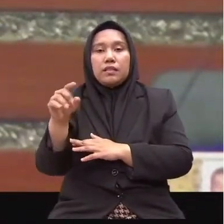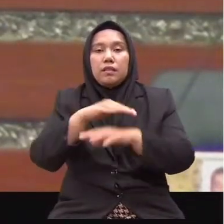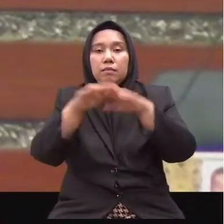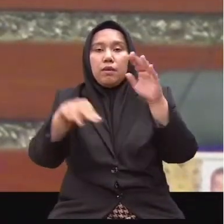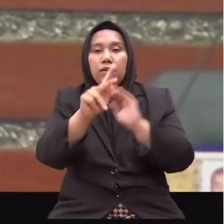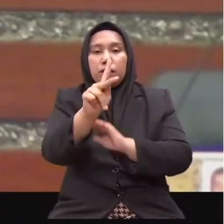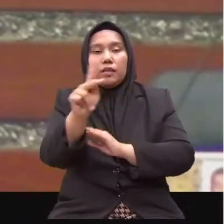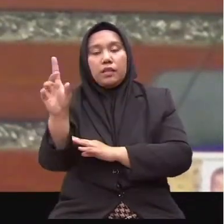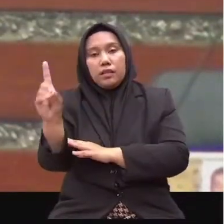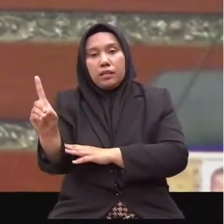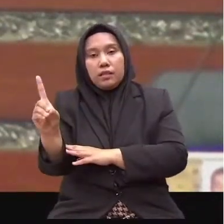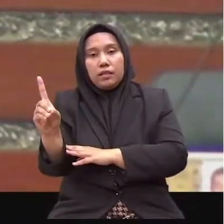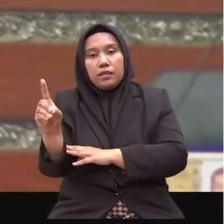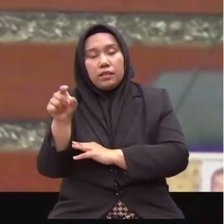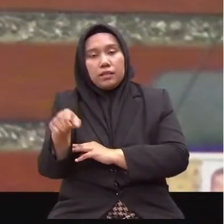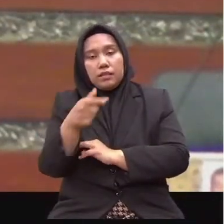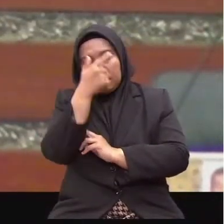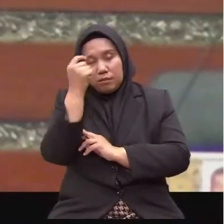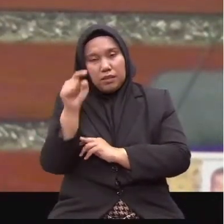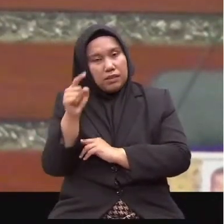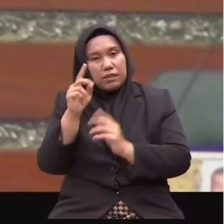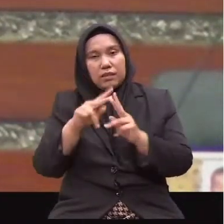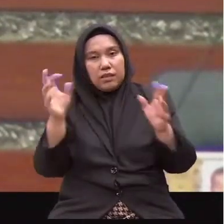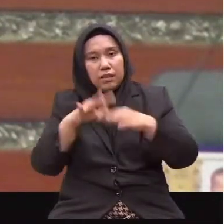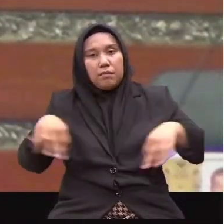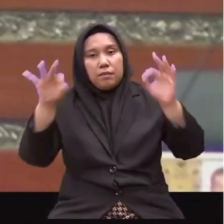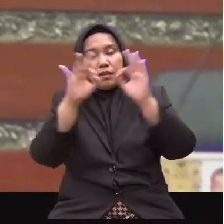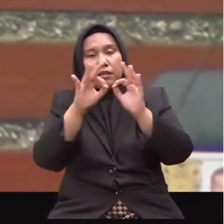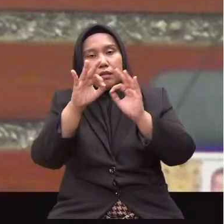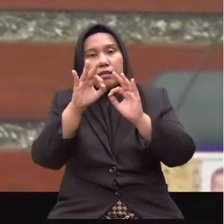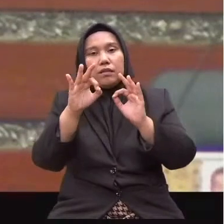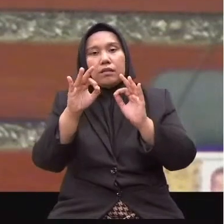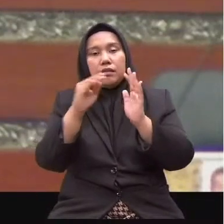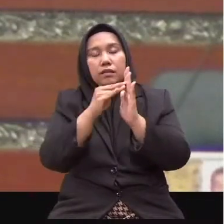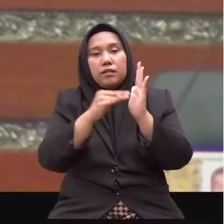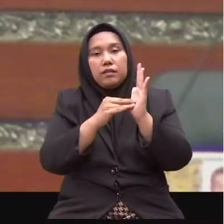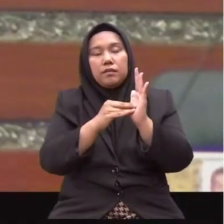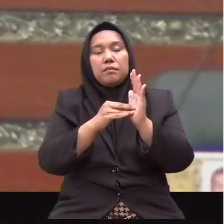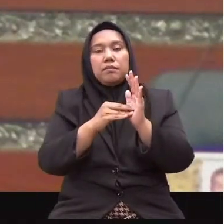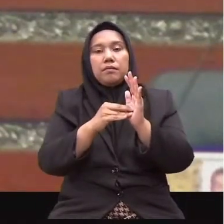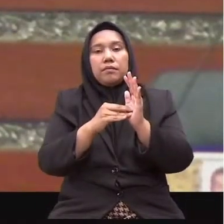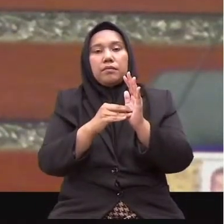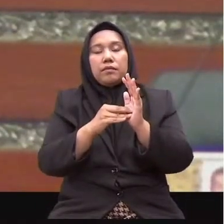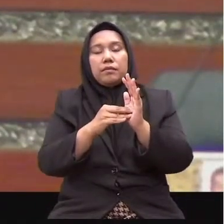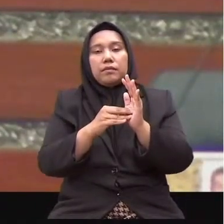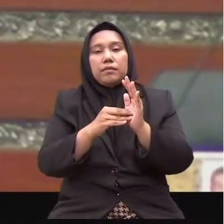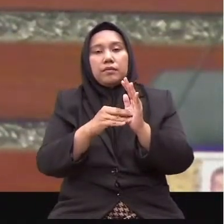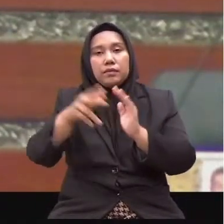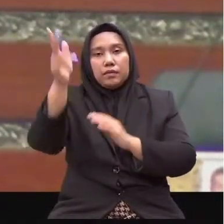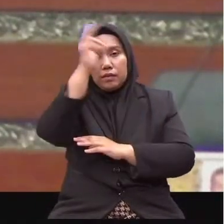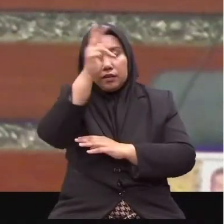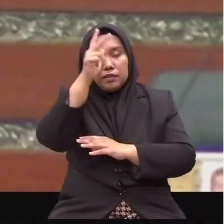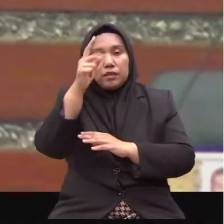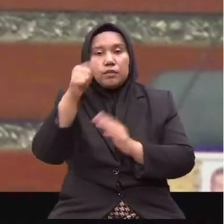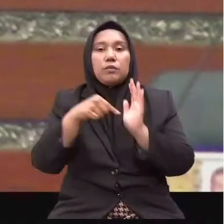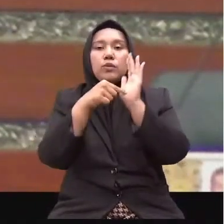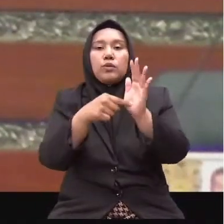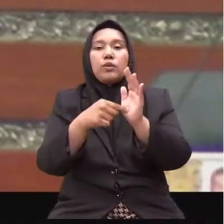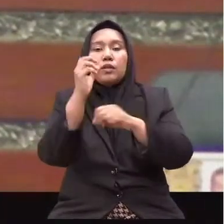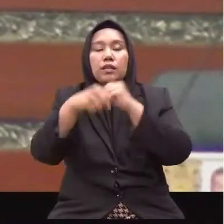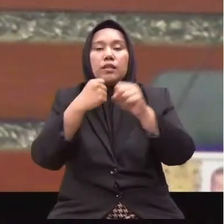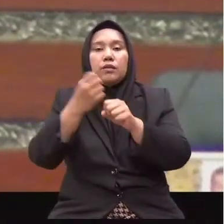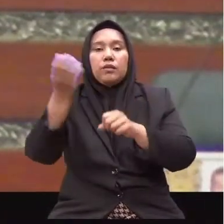sebab benda ini pada pihak kerajaan menunjukkan bahwa tahun lepas saja